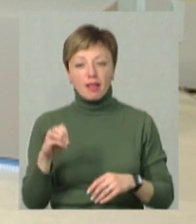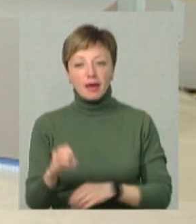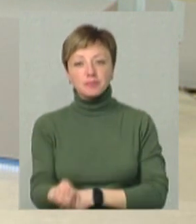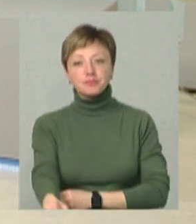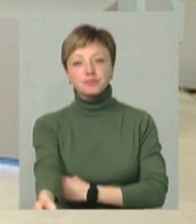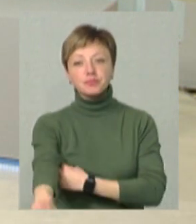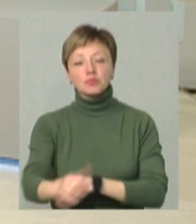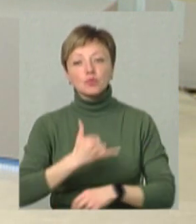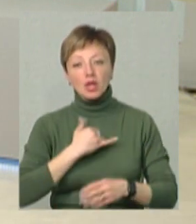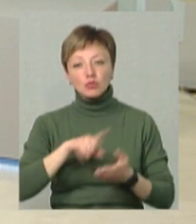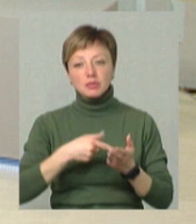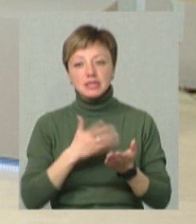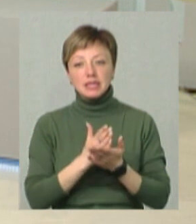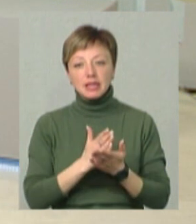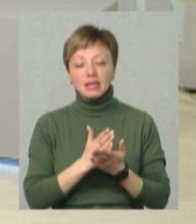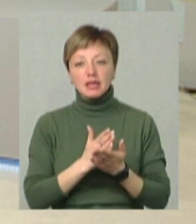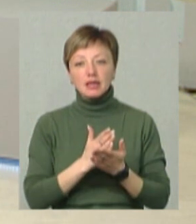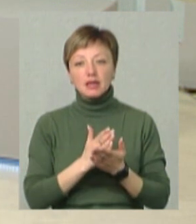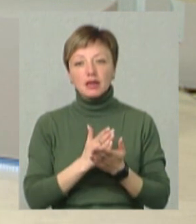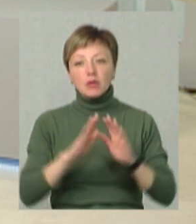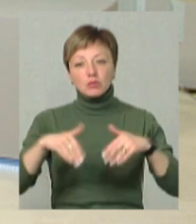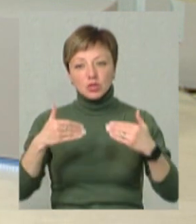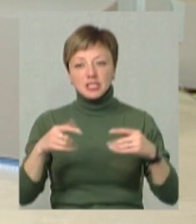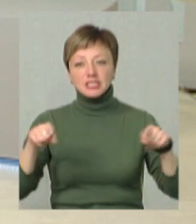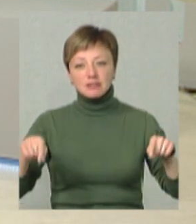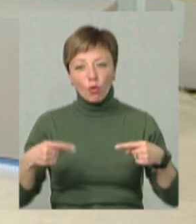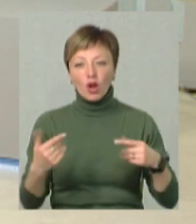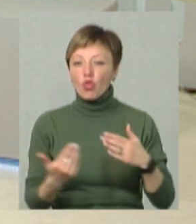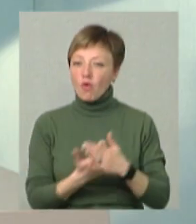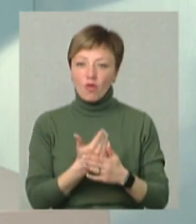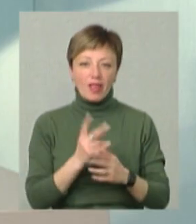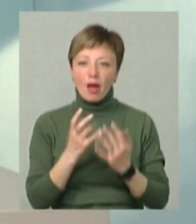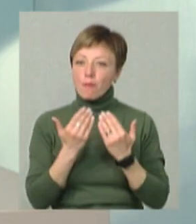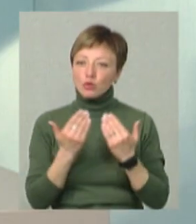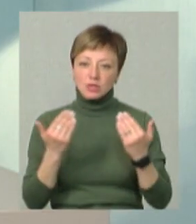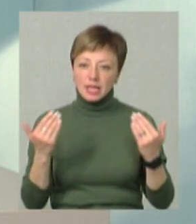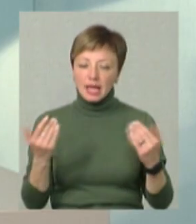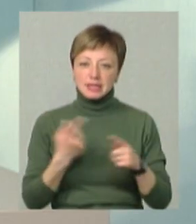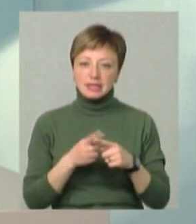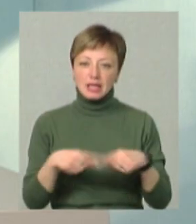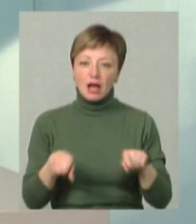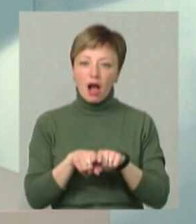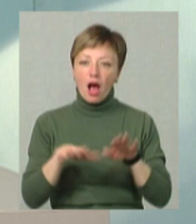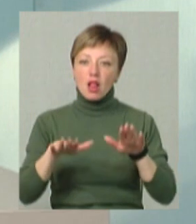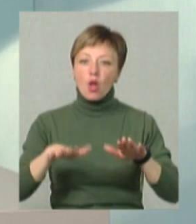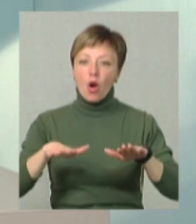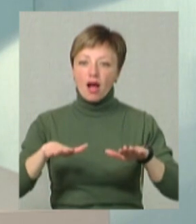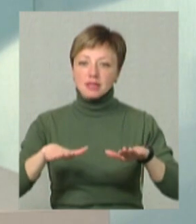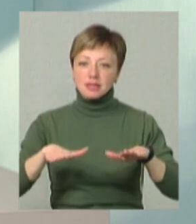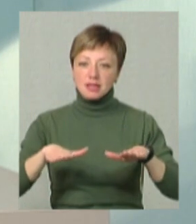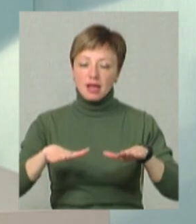у нашому місті є ініціатива створення нового. Це не музей, це така локація.